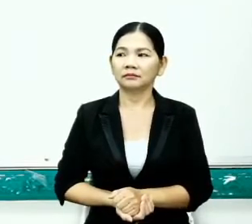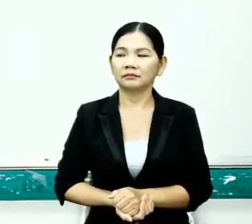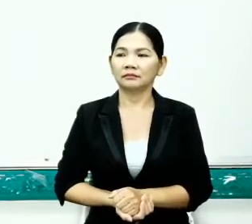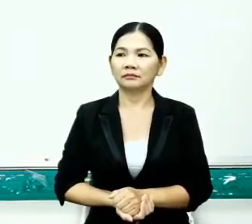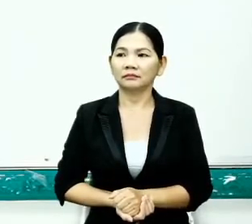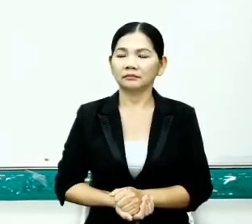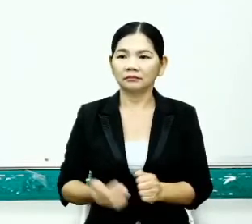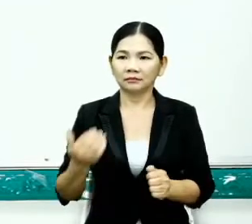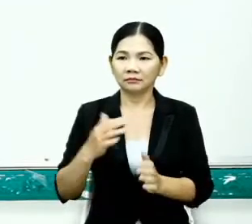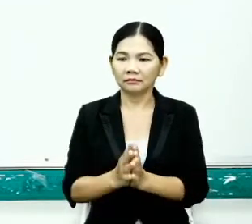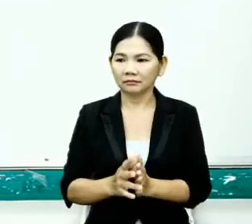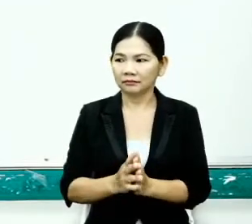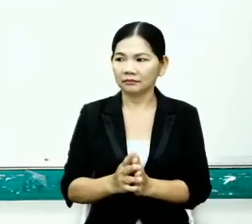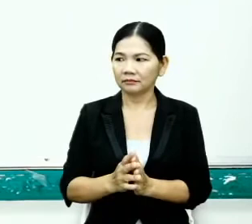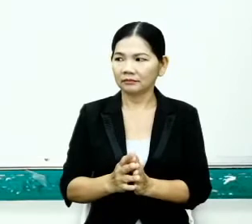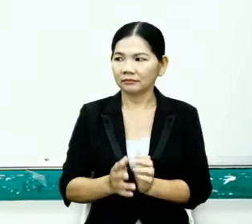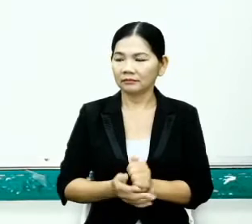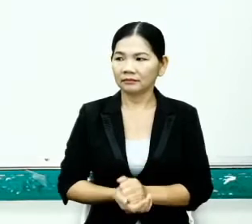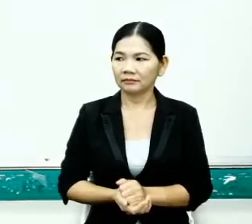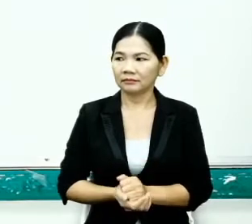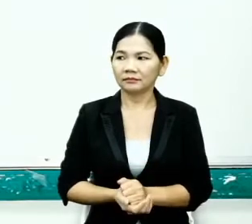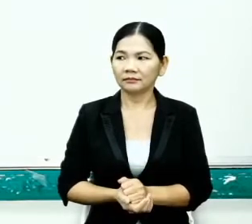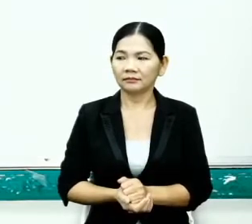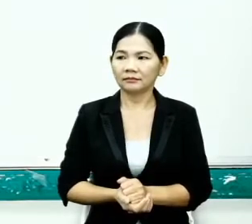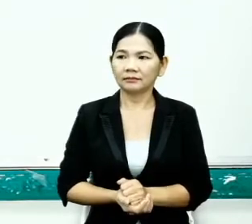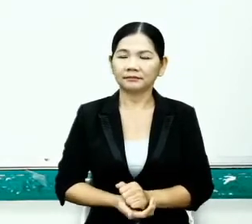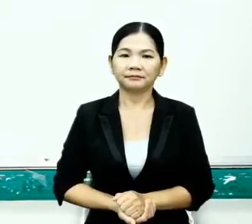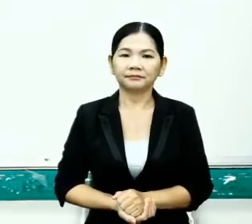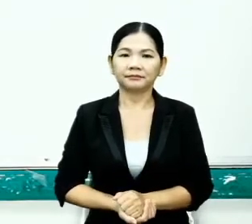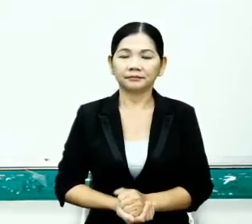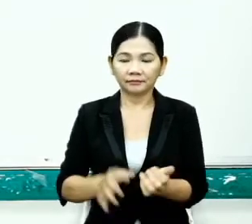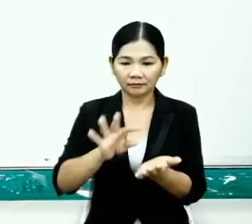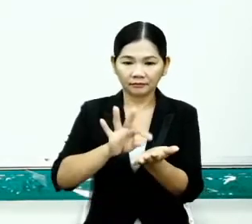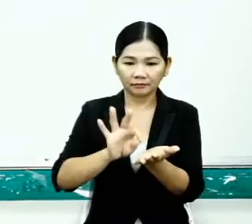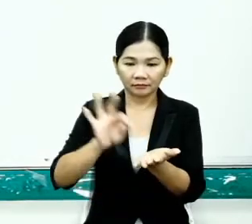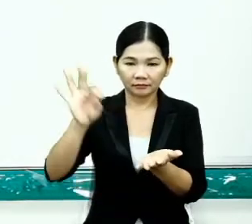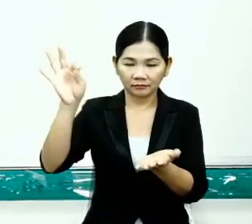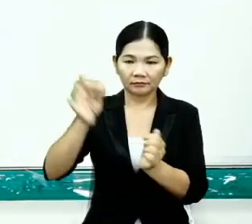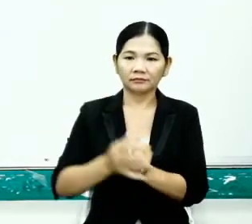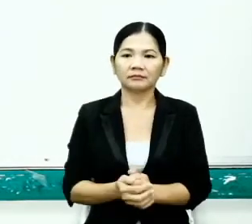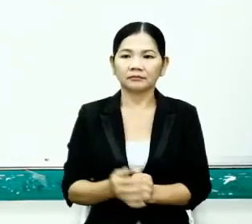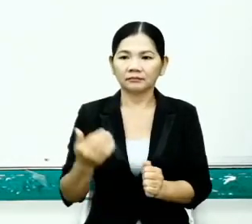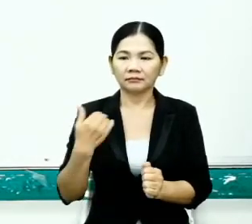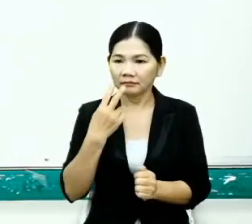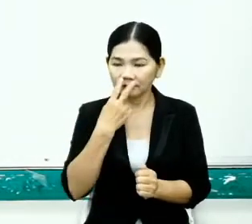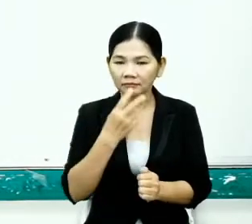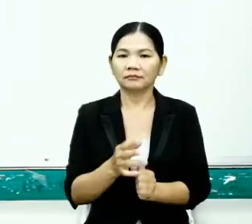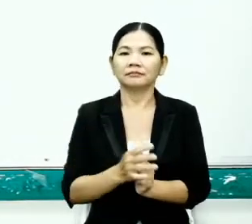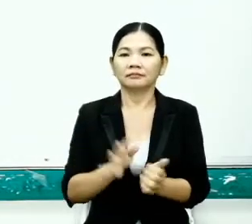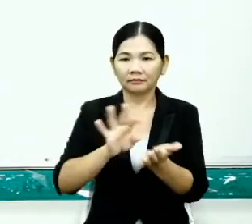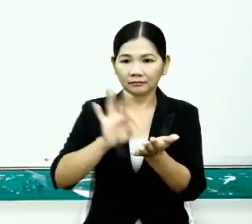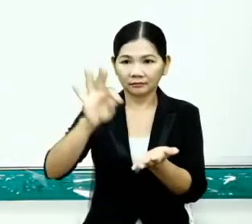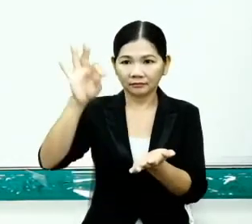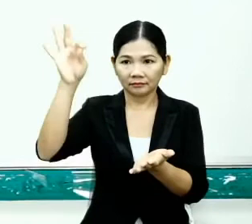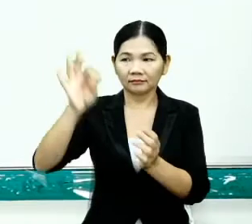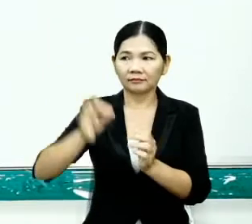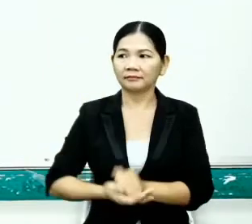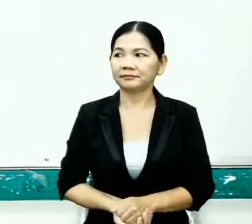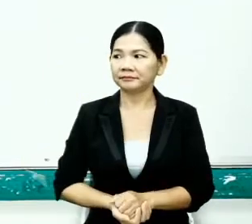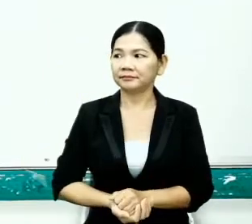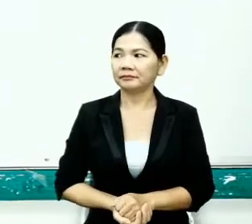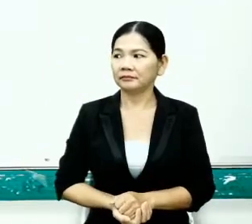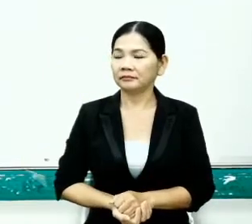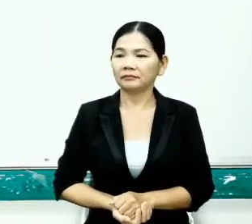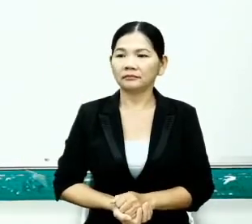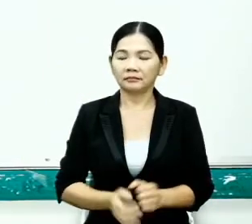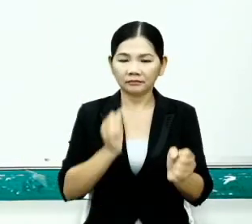ហើយយកចង្អុលដៃនិងមេដៃចាំជីបដូចចំពោះចាបហើយដៃ3ទៀតគឺយើងចាបក់ដូចឆ្លាបរបស់ចាប